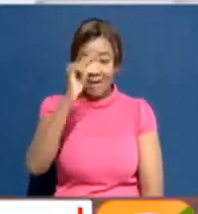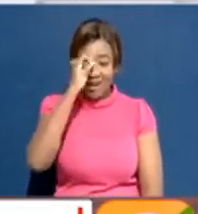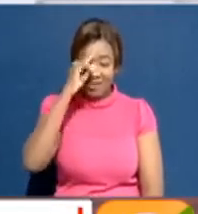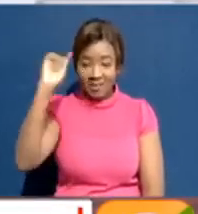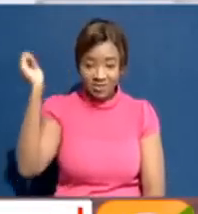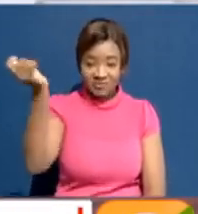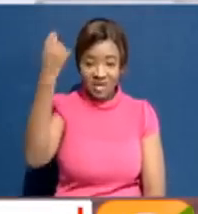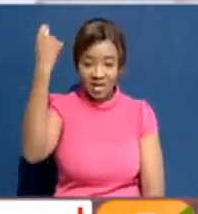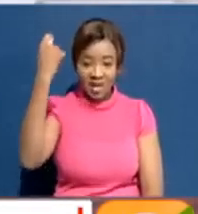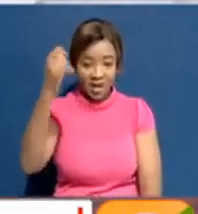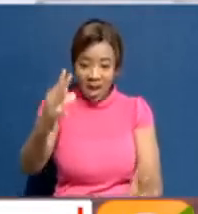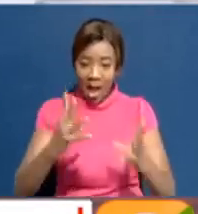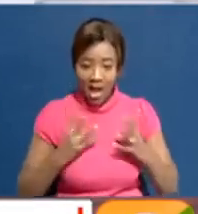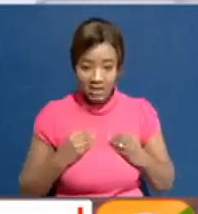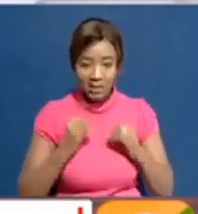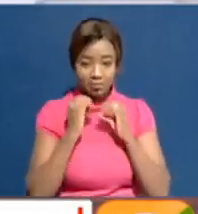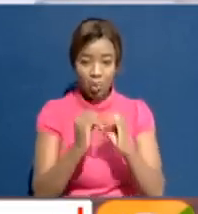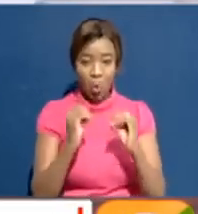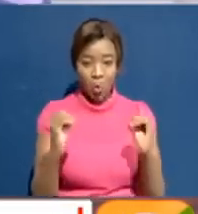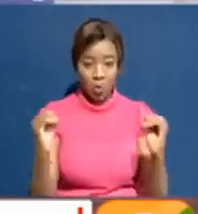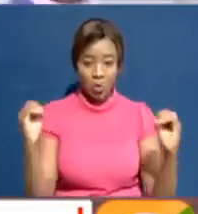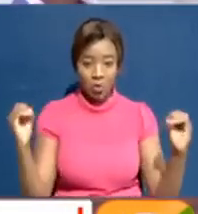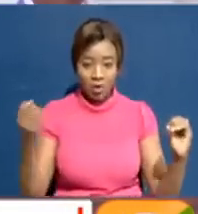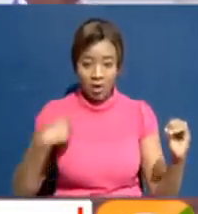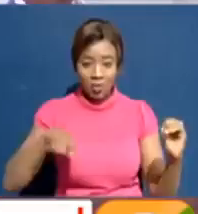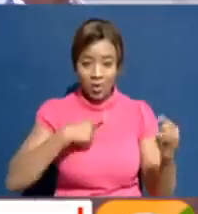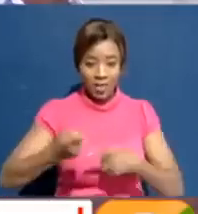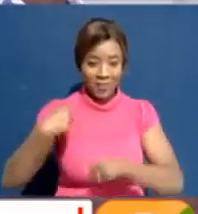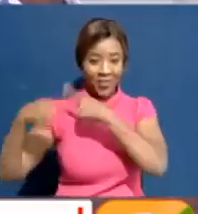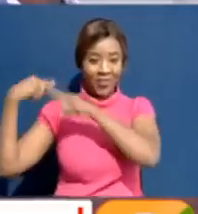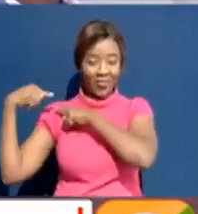Kenya haitakubali turudi mahali tulikuwa